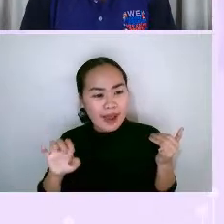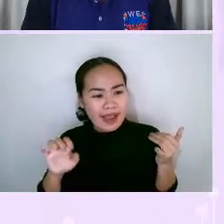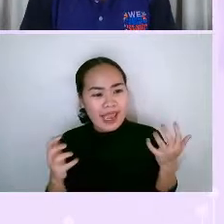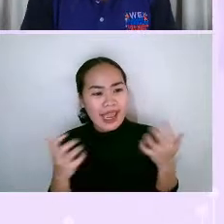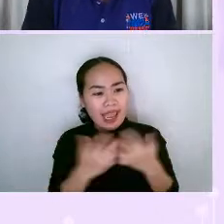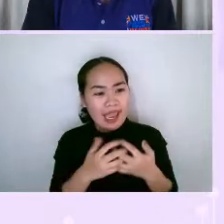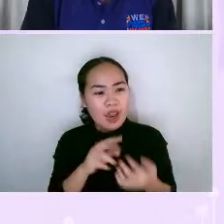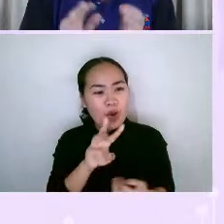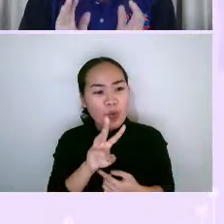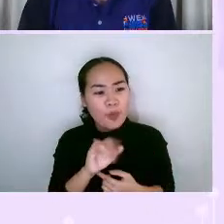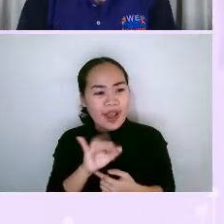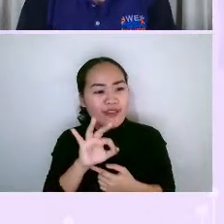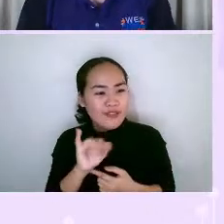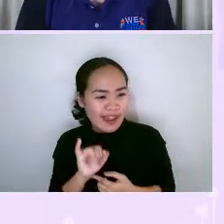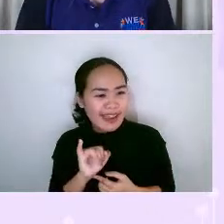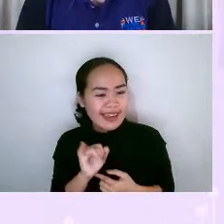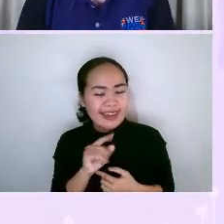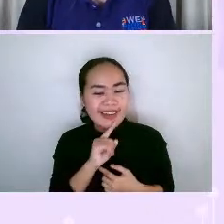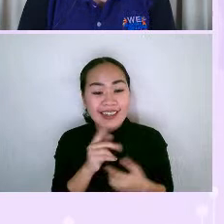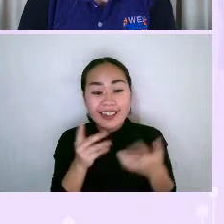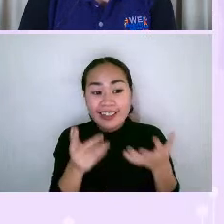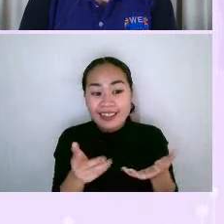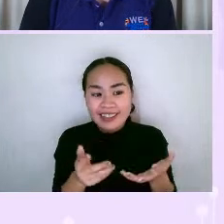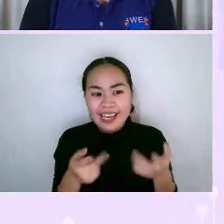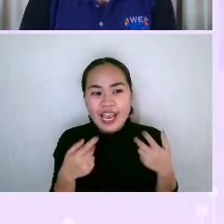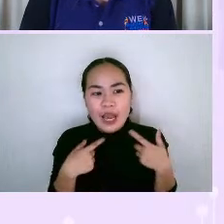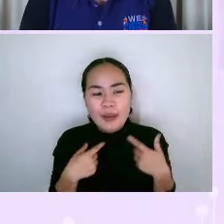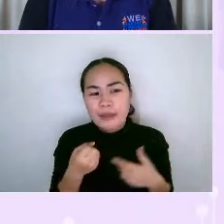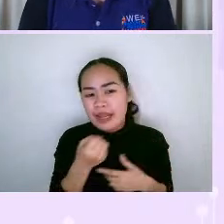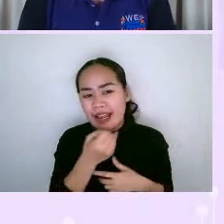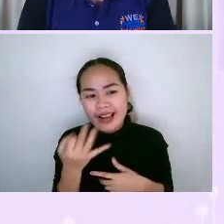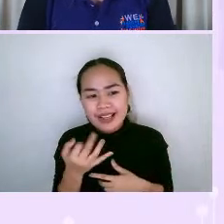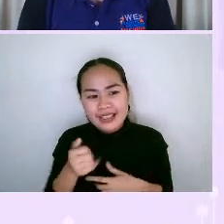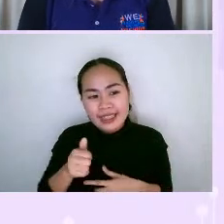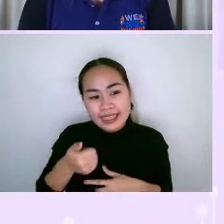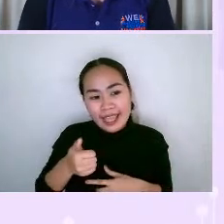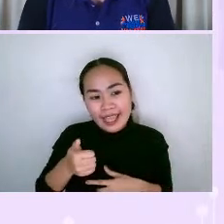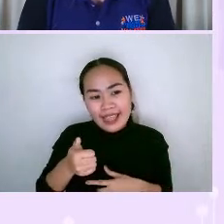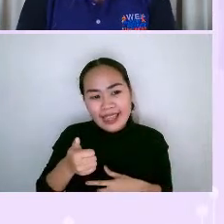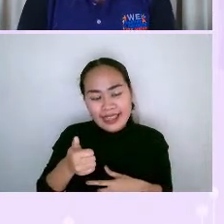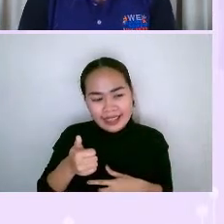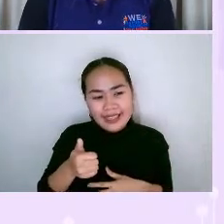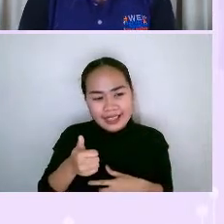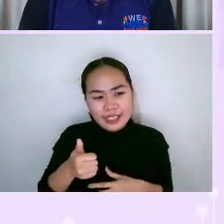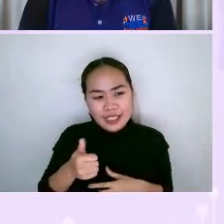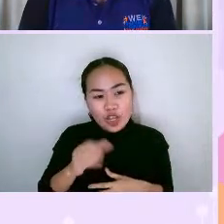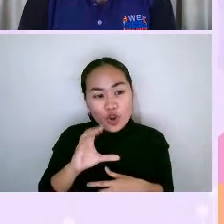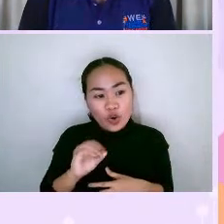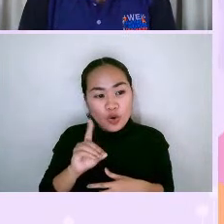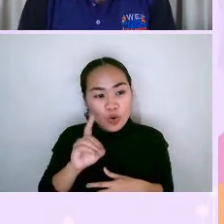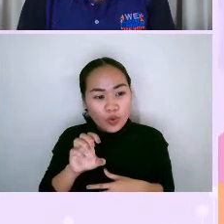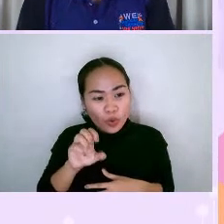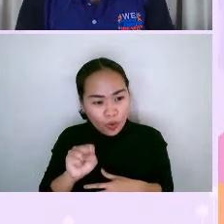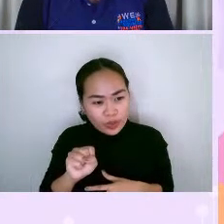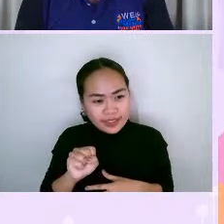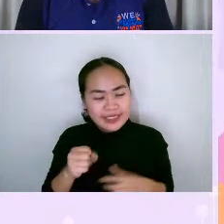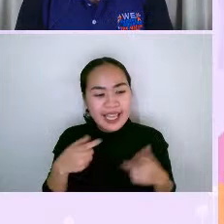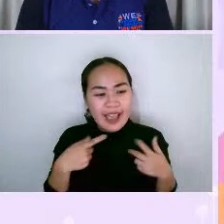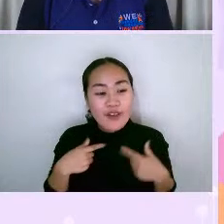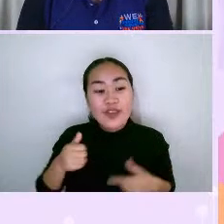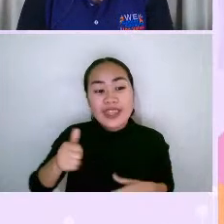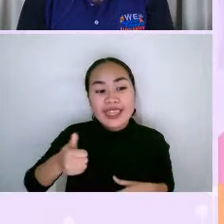po, meron na po tayo, meron po tayong 10 code, kaya meron tayong 10 winners for today. Isang beses lang po pwedeng manalo